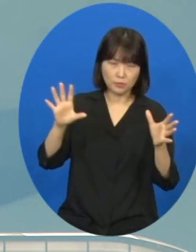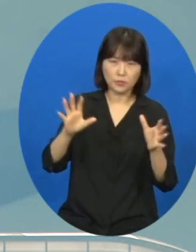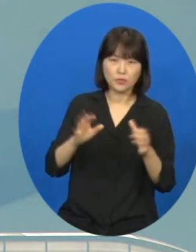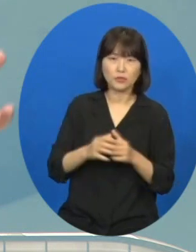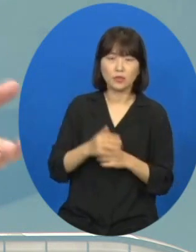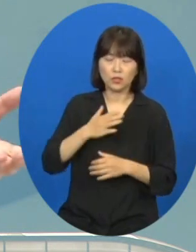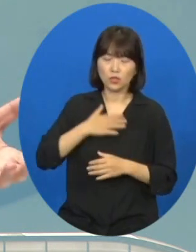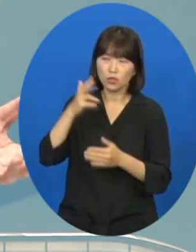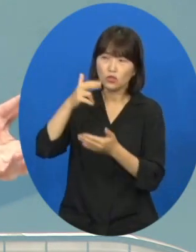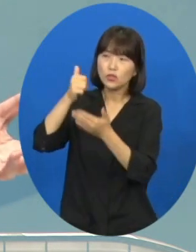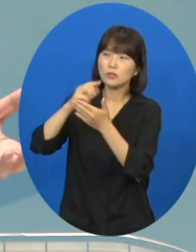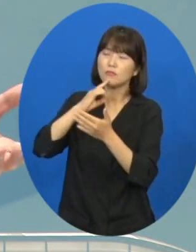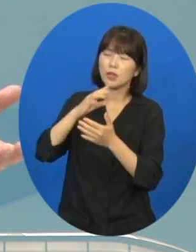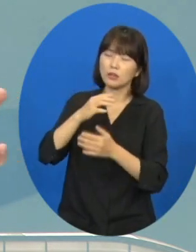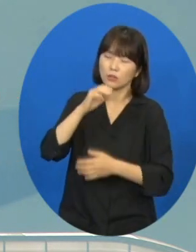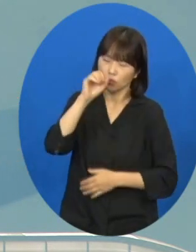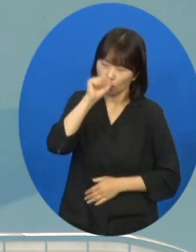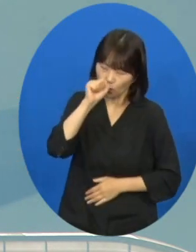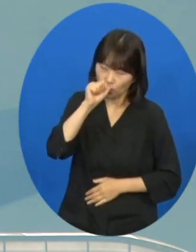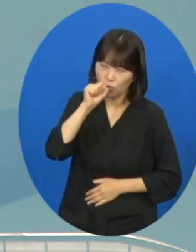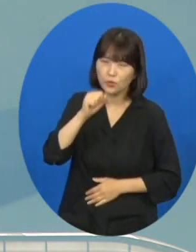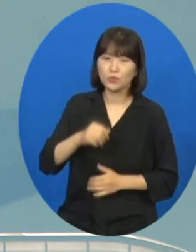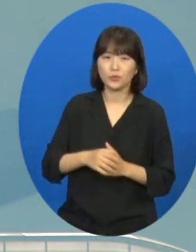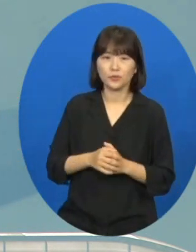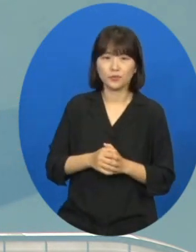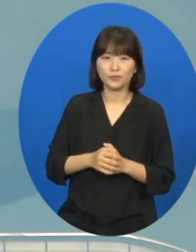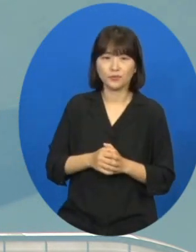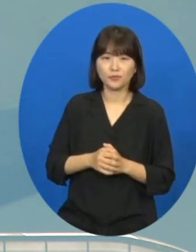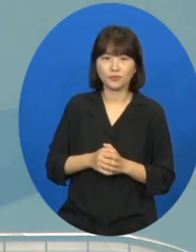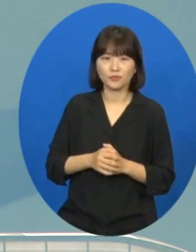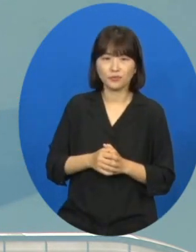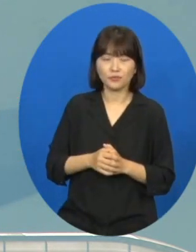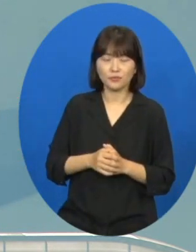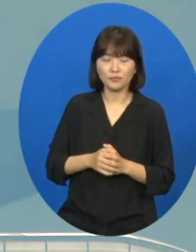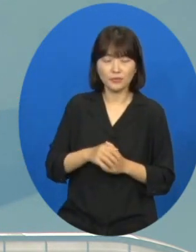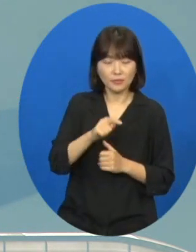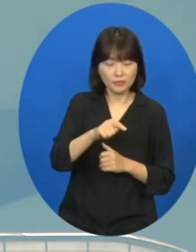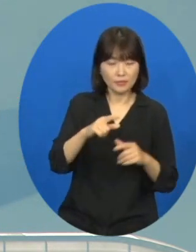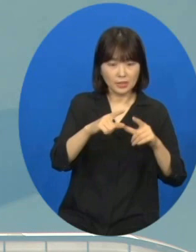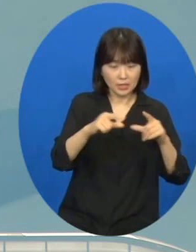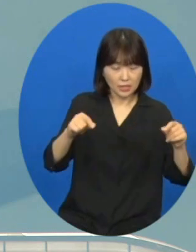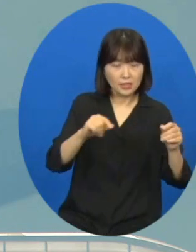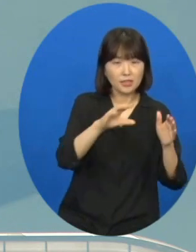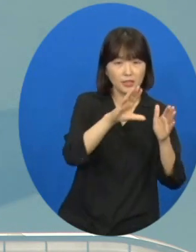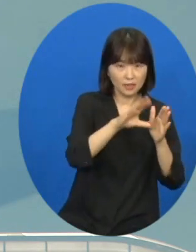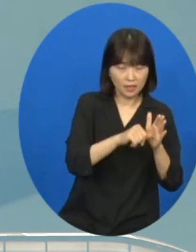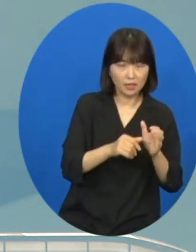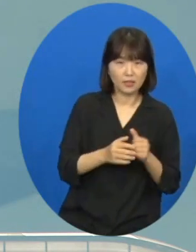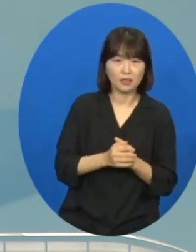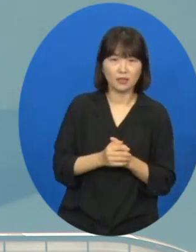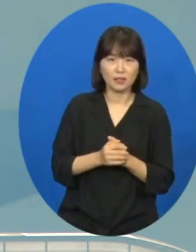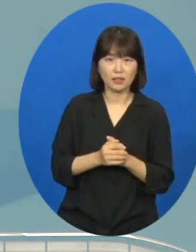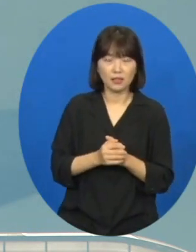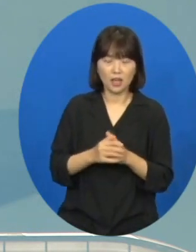저는 주님만 좋아요. 그게 일제시대 때 6.25